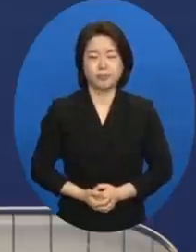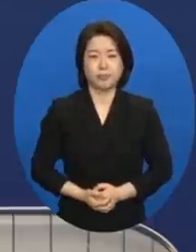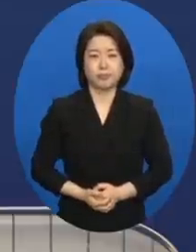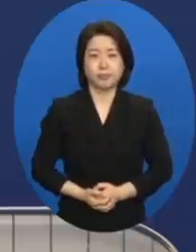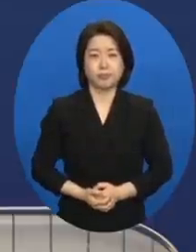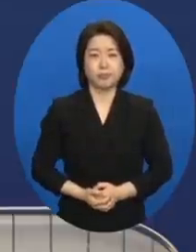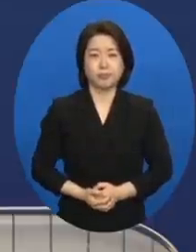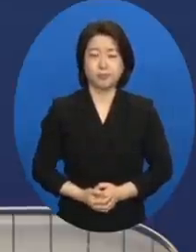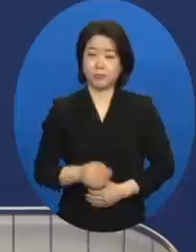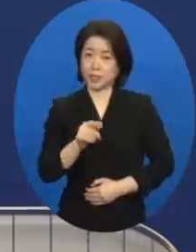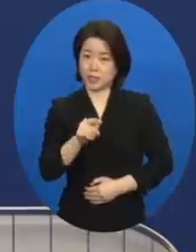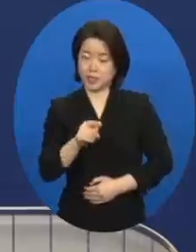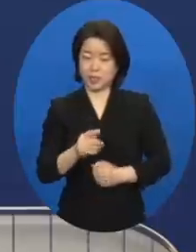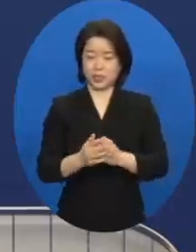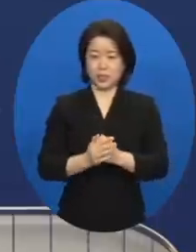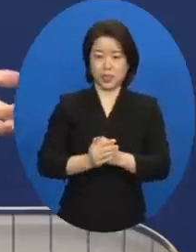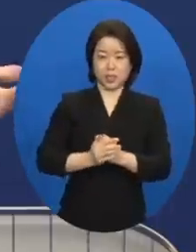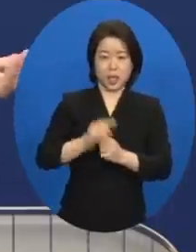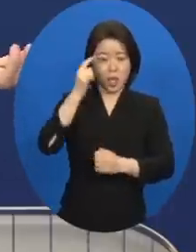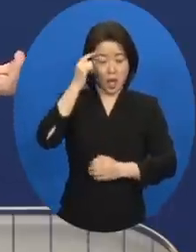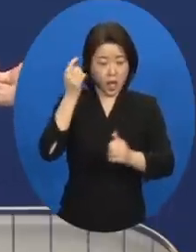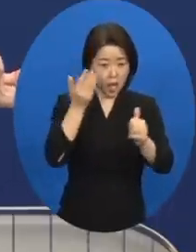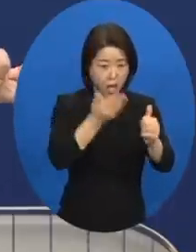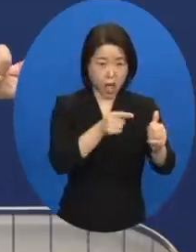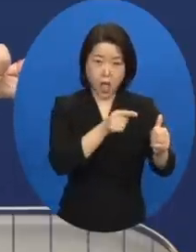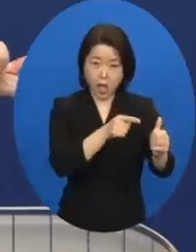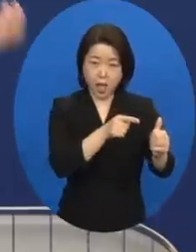그때 이 질문을 받은